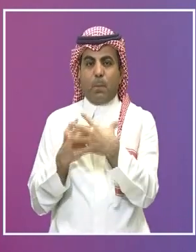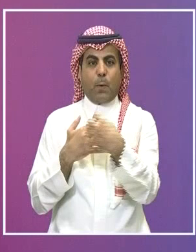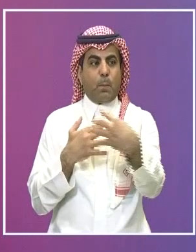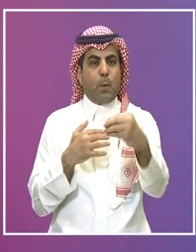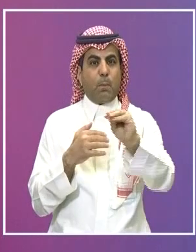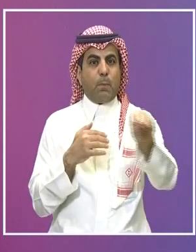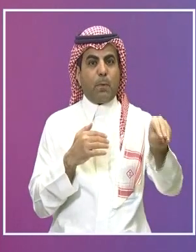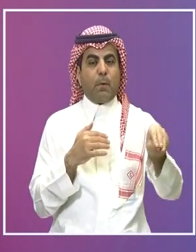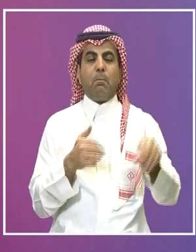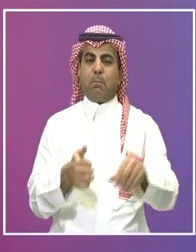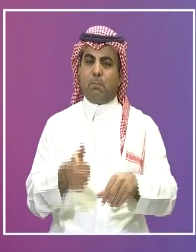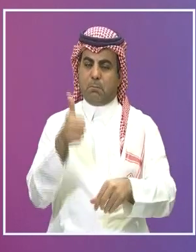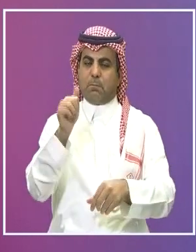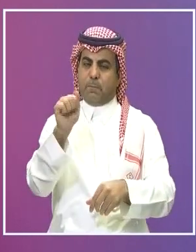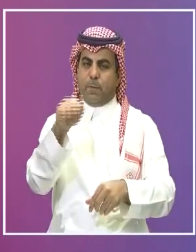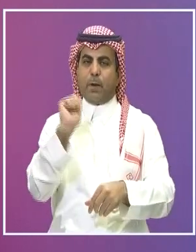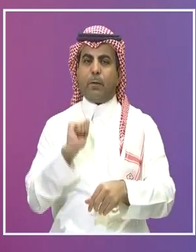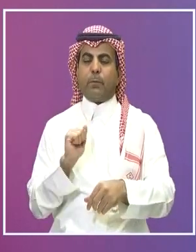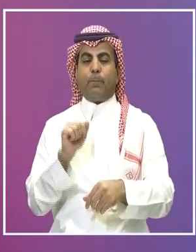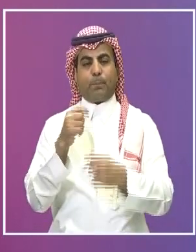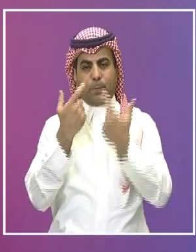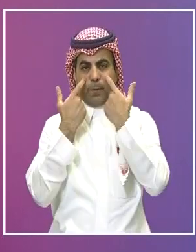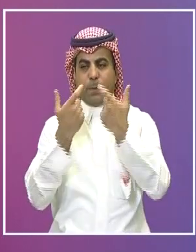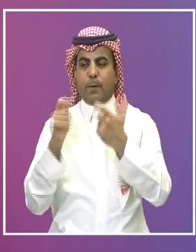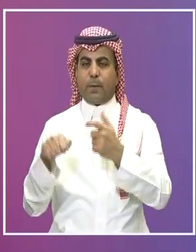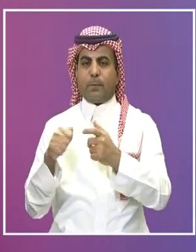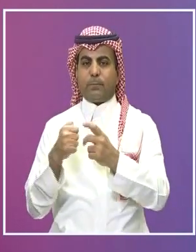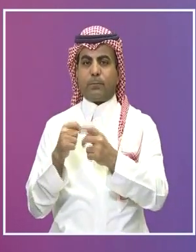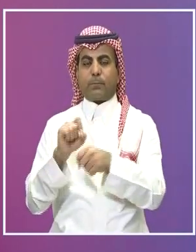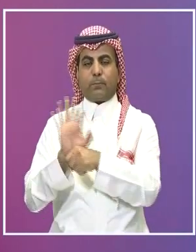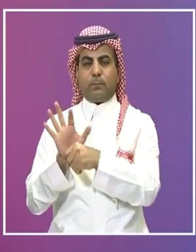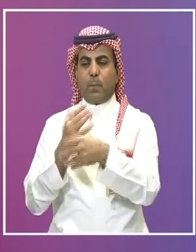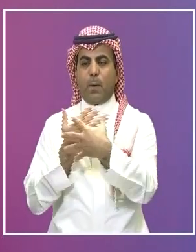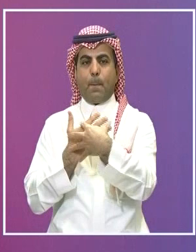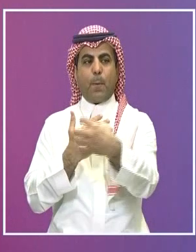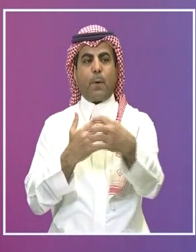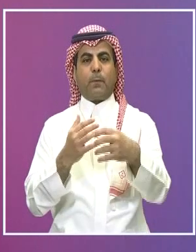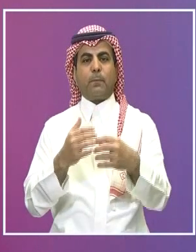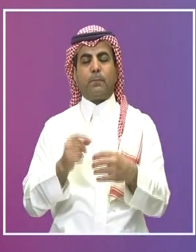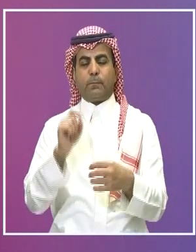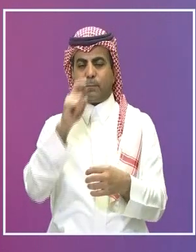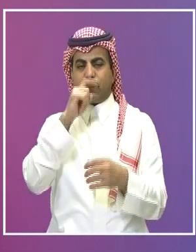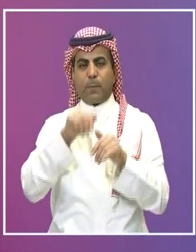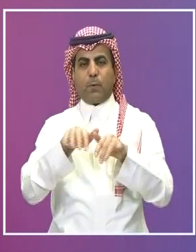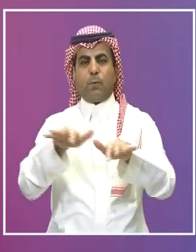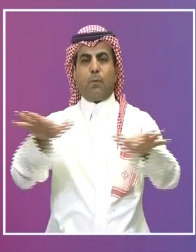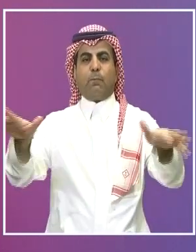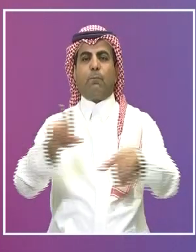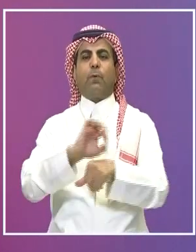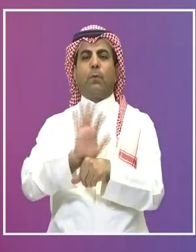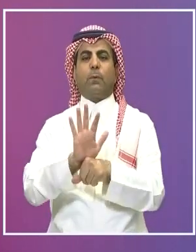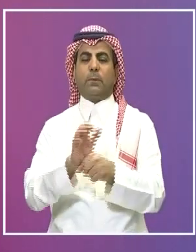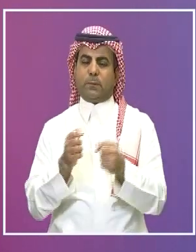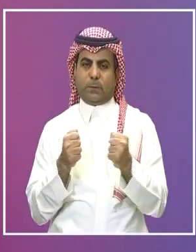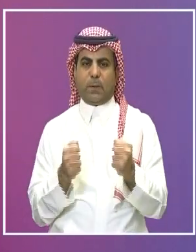نعم، الفرصة موجودة، وبإمكان العدوى التي تصيب الطفل أن تنتقل منه للآخرين وأن تسبب انتشار للعدوى، وهذا